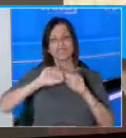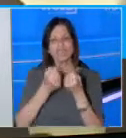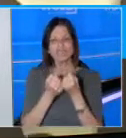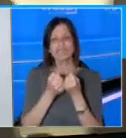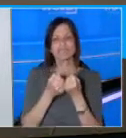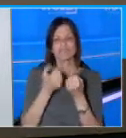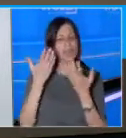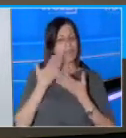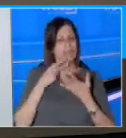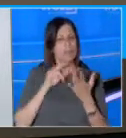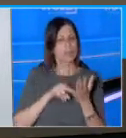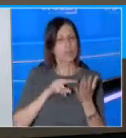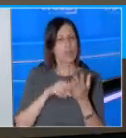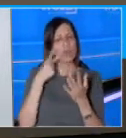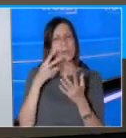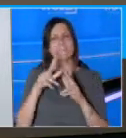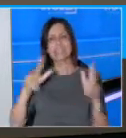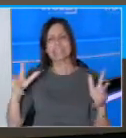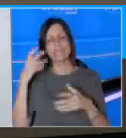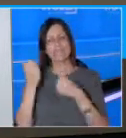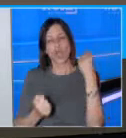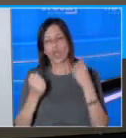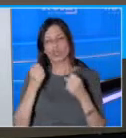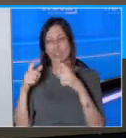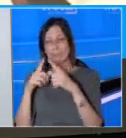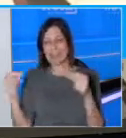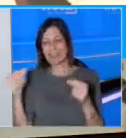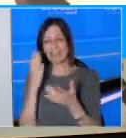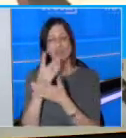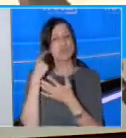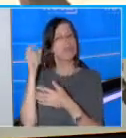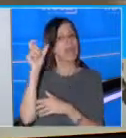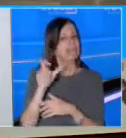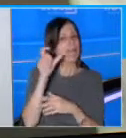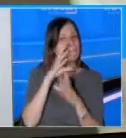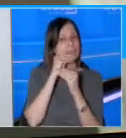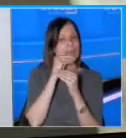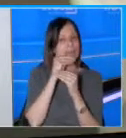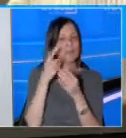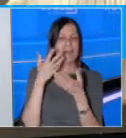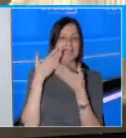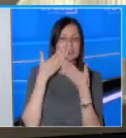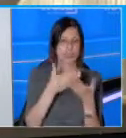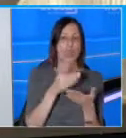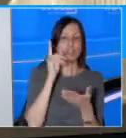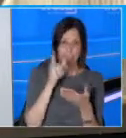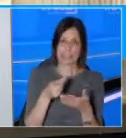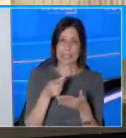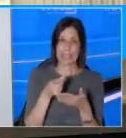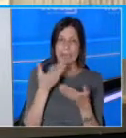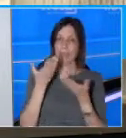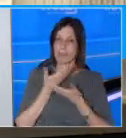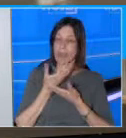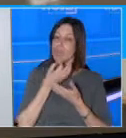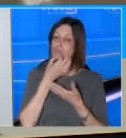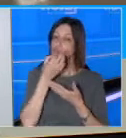התמונות, נמצאת במצב מאוד קשה, ואנחנו כבר שומעים את האזרחים שם מדברים על הסיוע שצפוי להגיע.